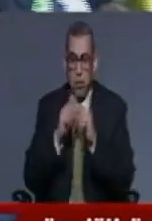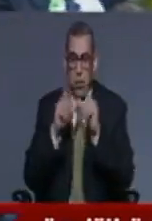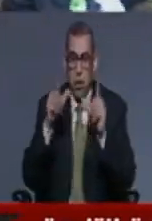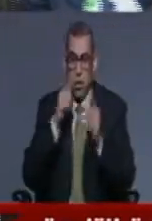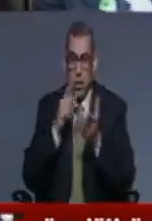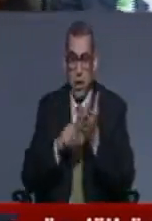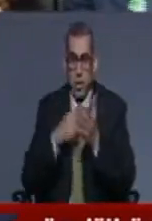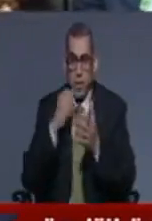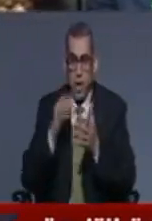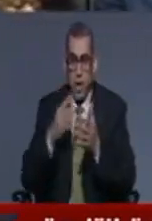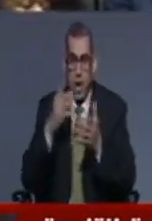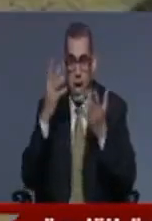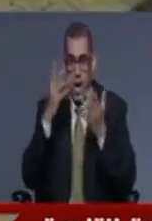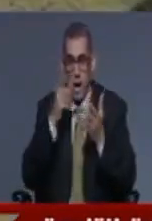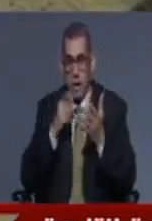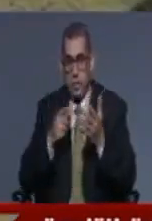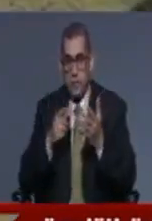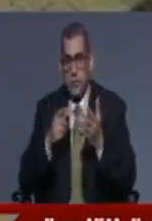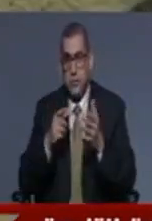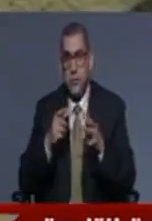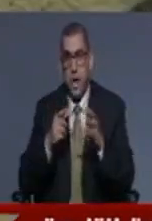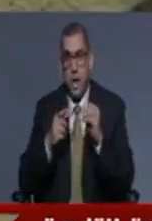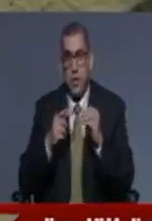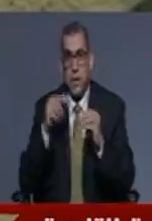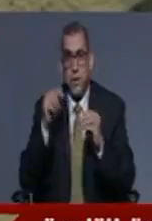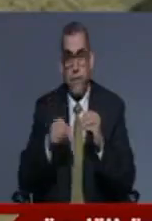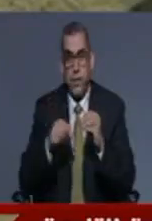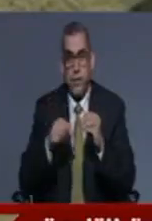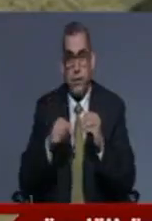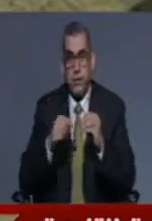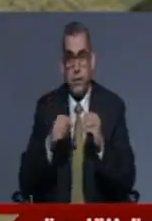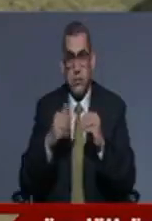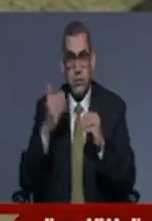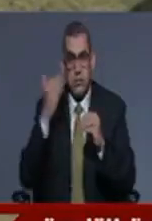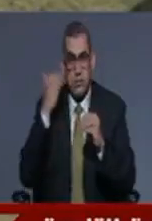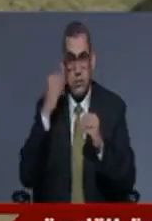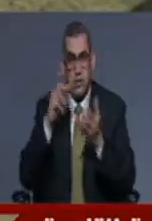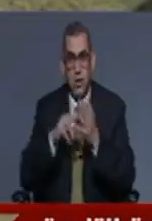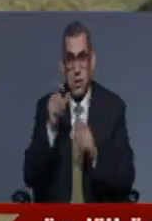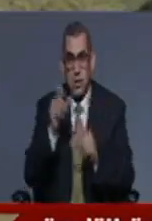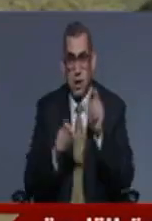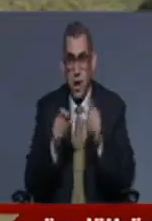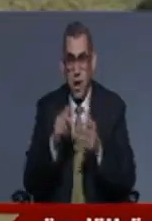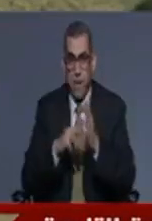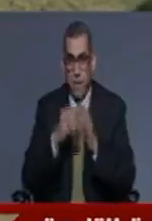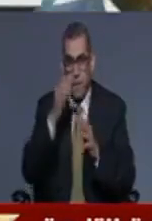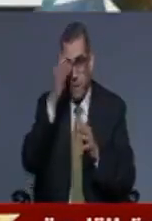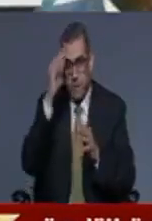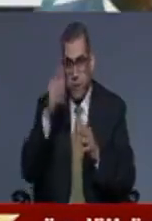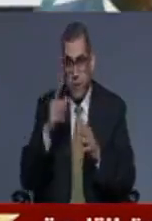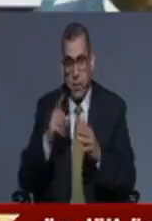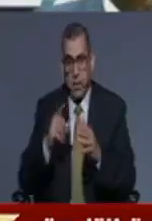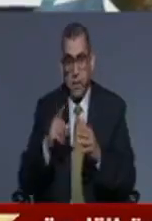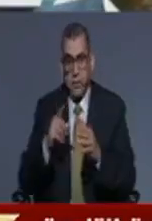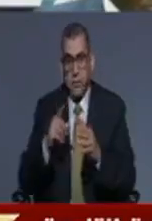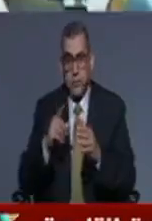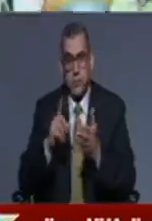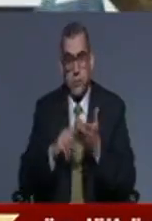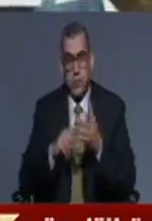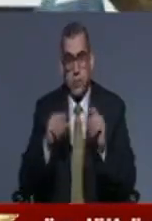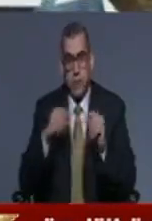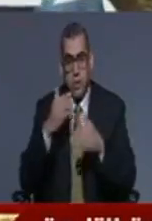الحيوانات، حيث يكون هنالك بعض الشخصيات أكثر امتيازا من